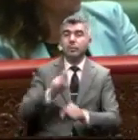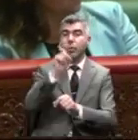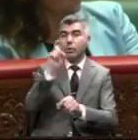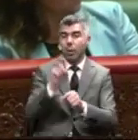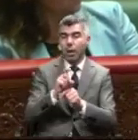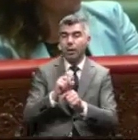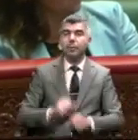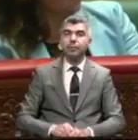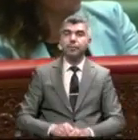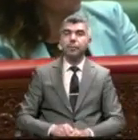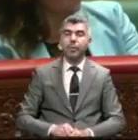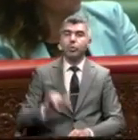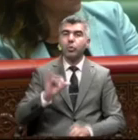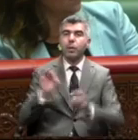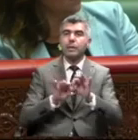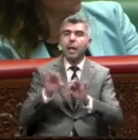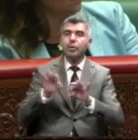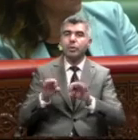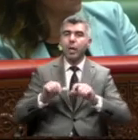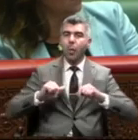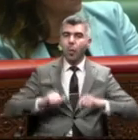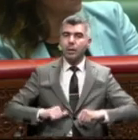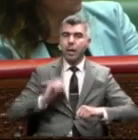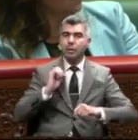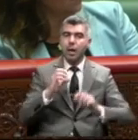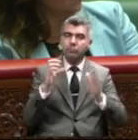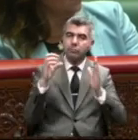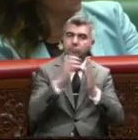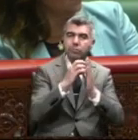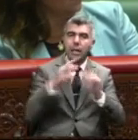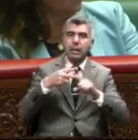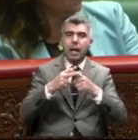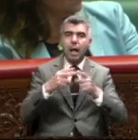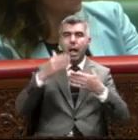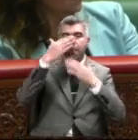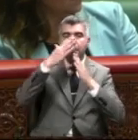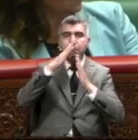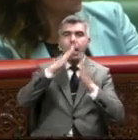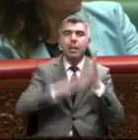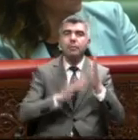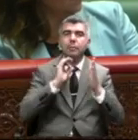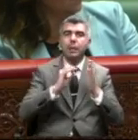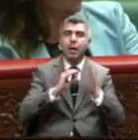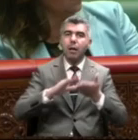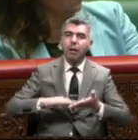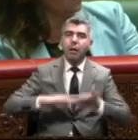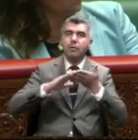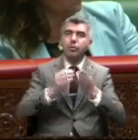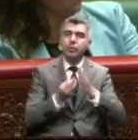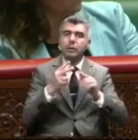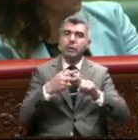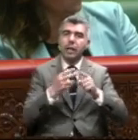السيد الوزير المحترم حول استراتيجيات وزاراتكم لتعزيز علامات صنع في المغرب كرافعاود اصطناعي الجديد